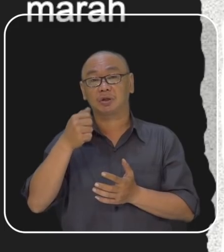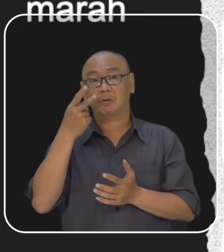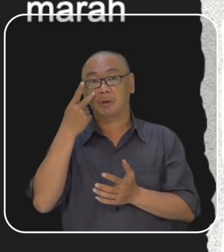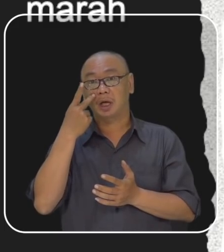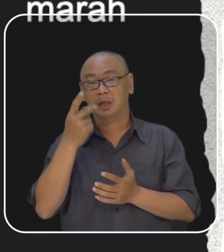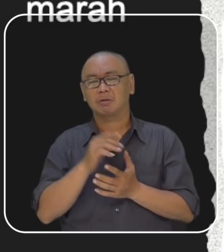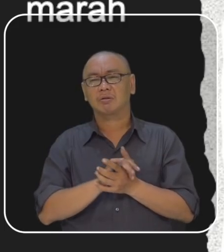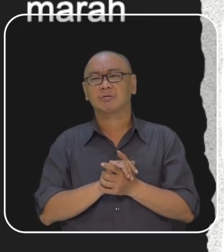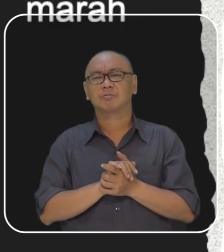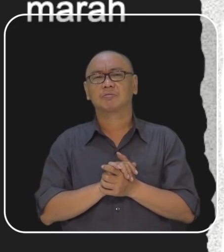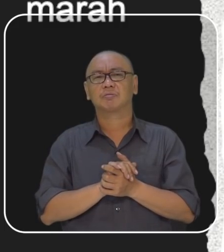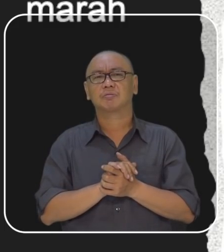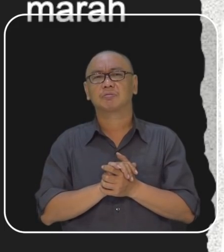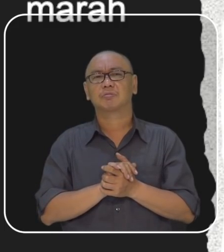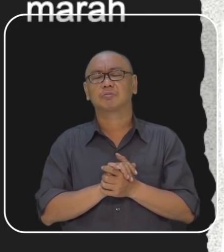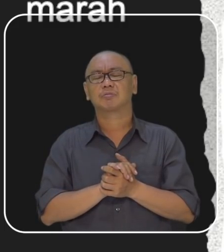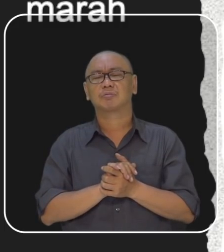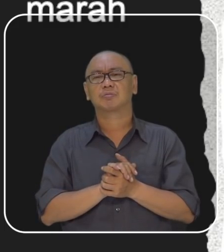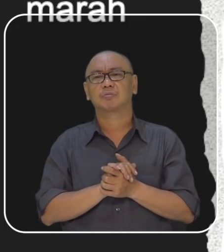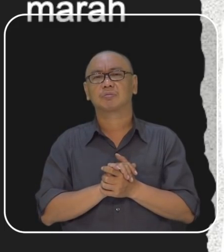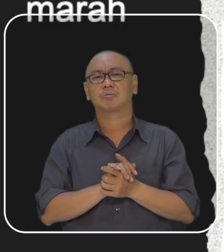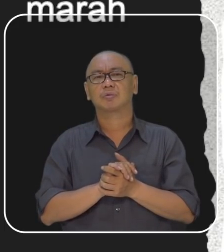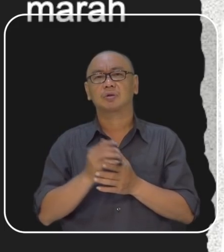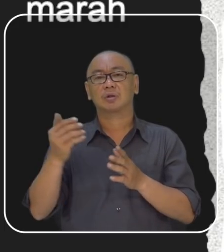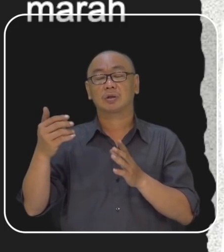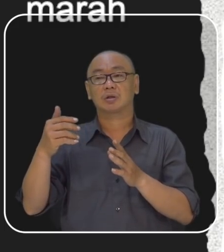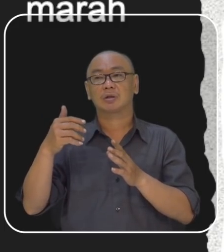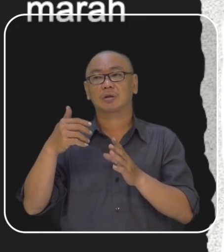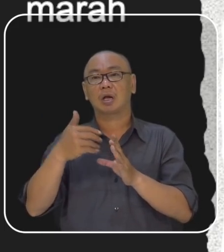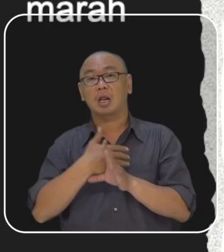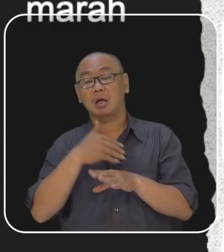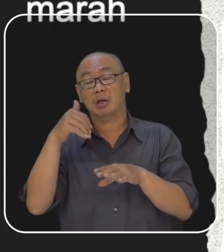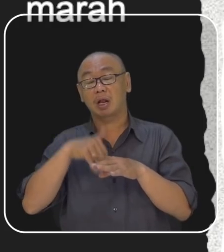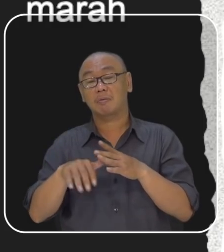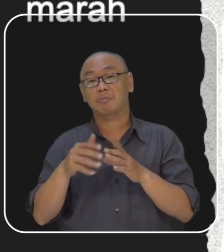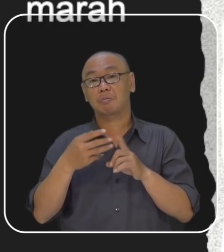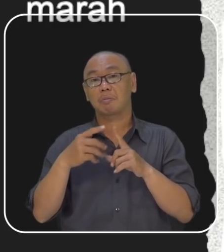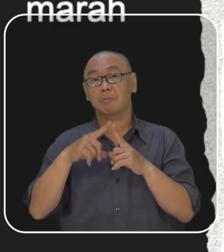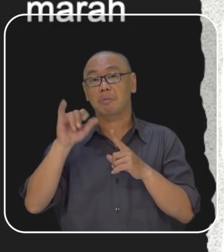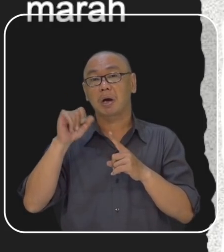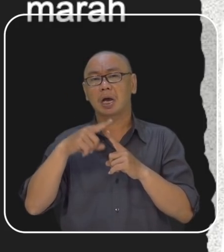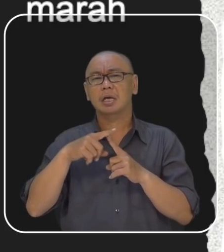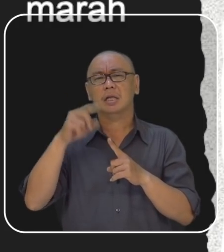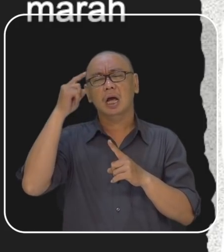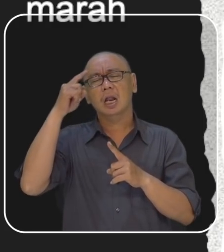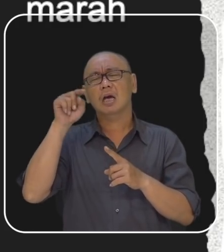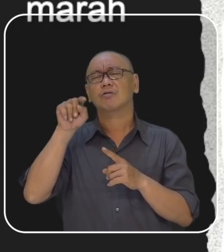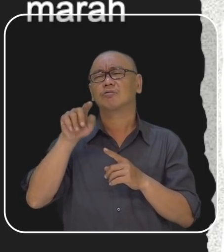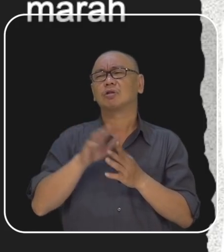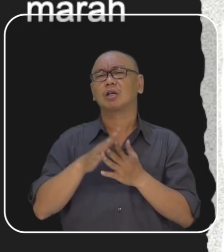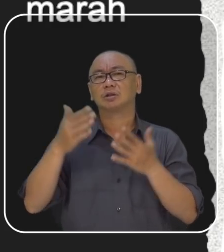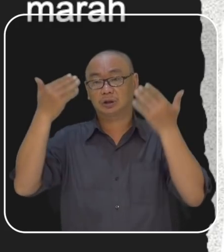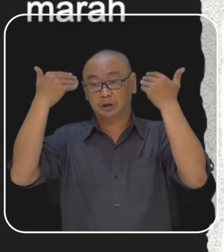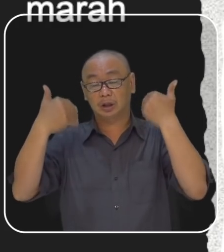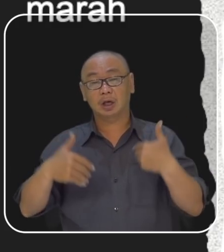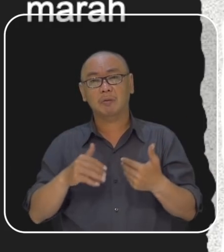melihat bahwa ketika dia berada di dalam Bait Allah itu, dia melihat ada sikap